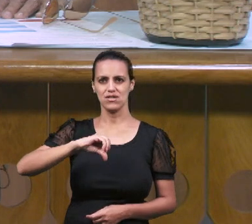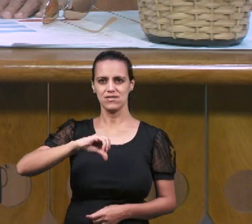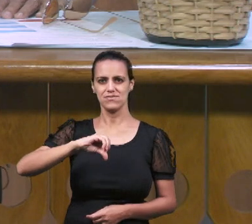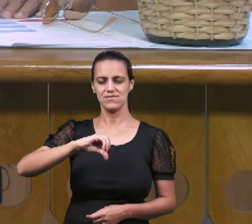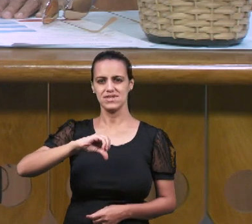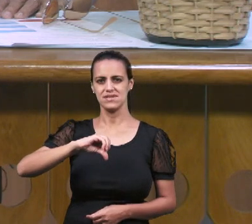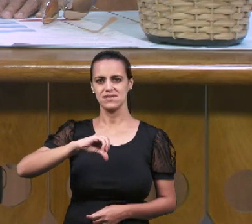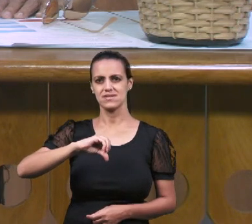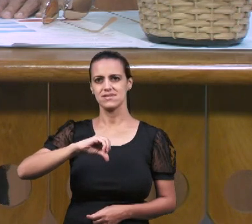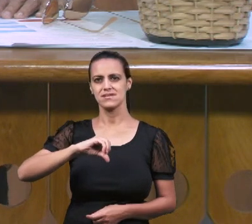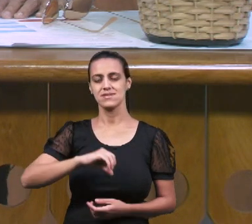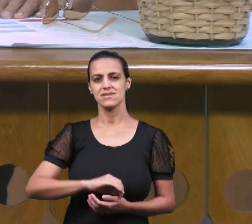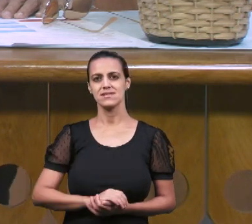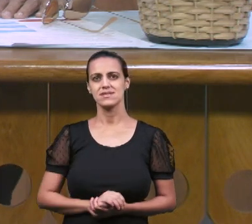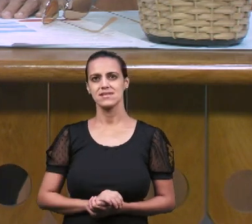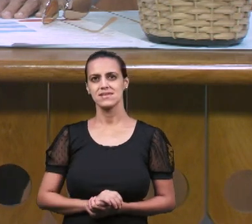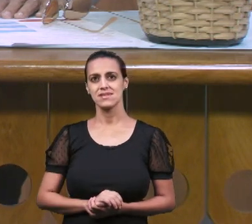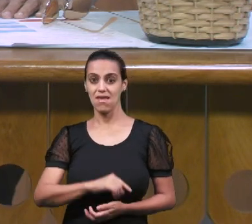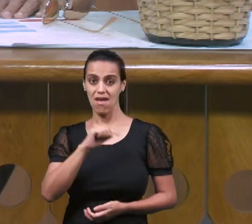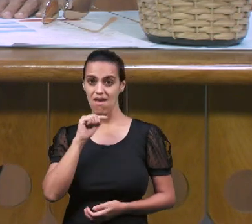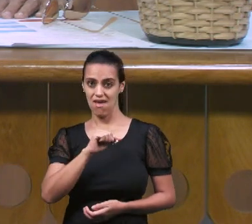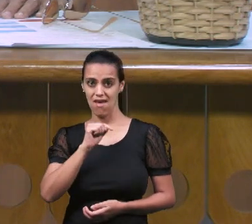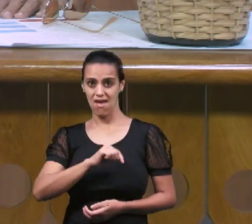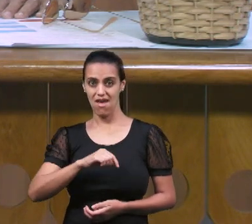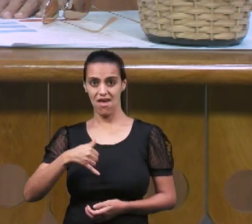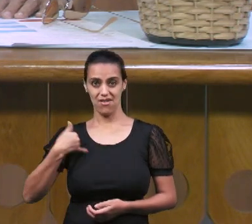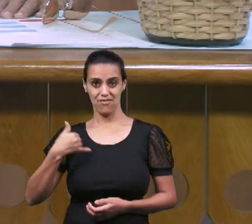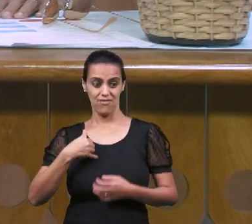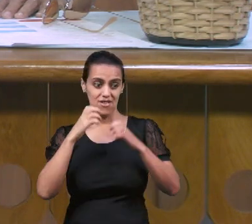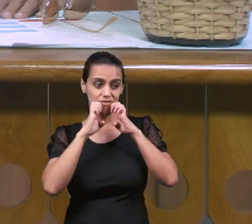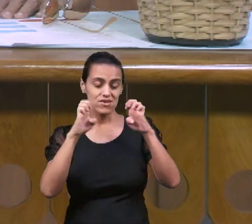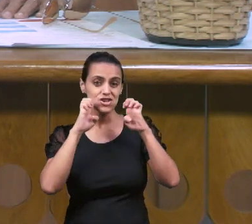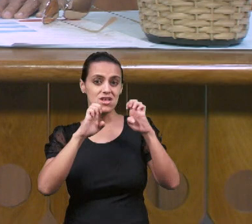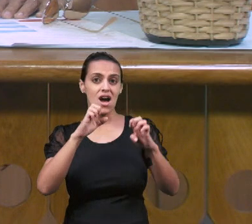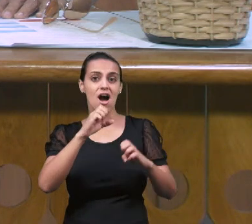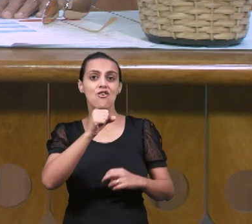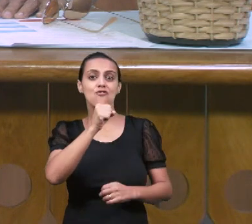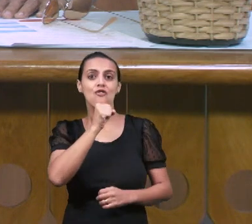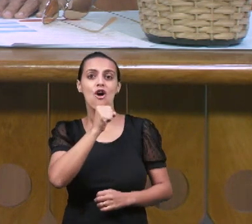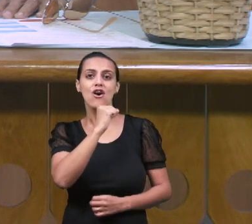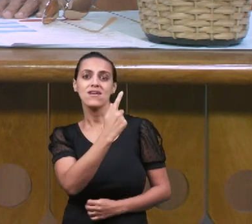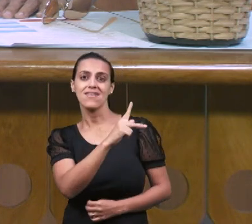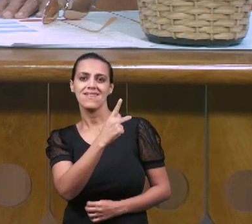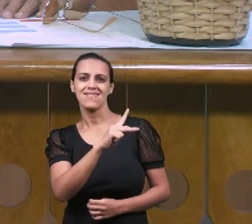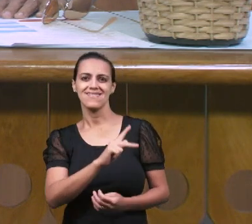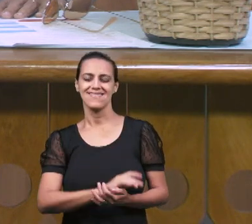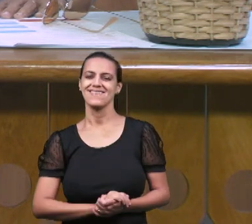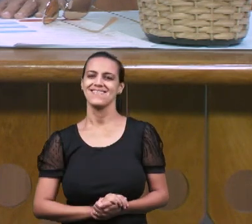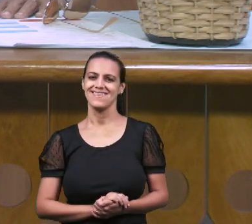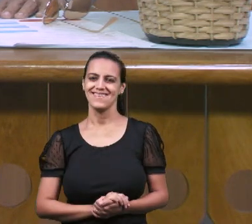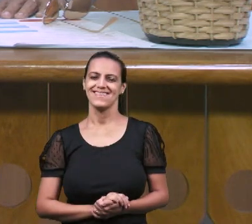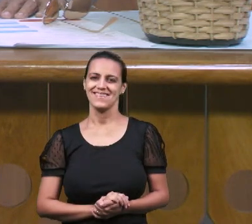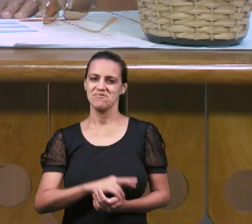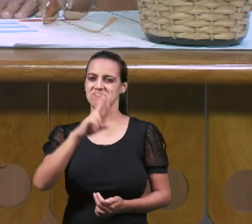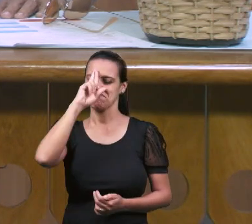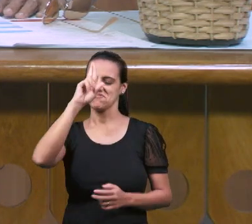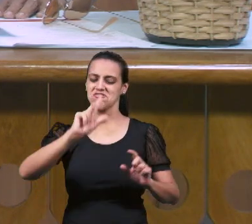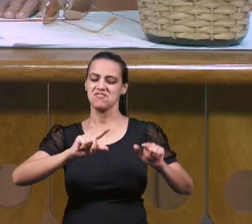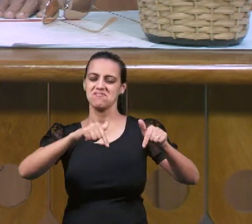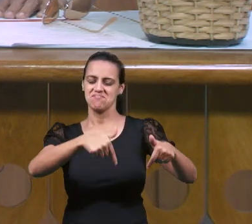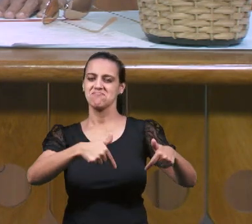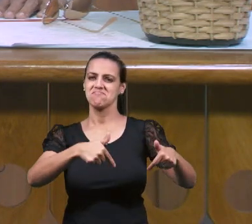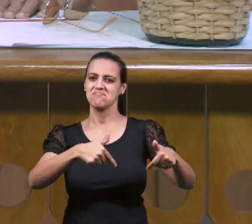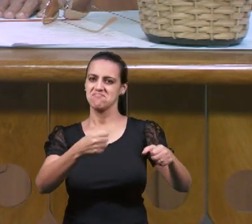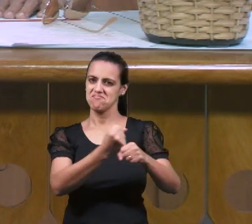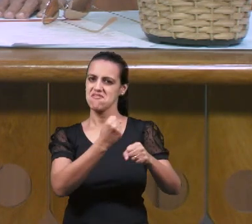Et elle évangélise sa grand-mère. Mes frères, le Seigneur fait une grande œuvre à travers les enfants